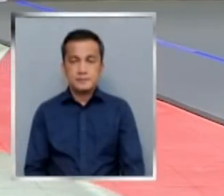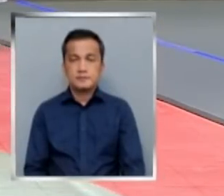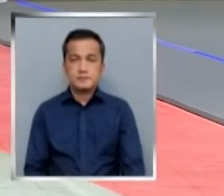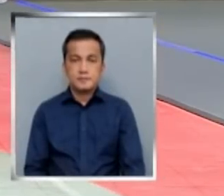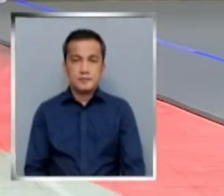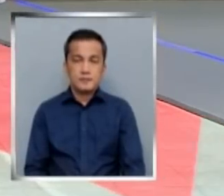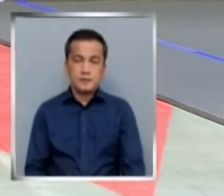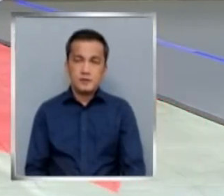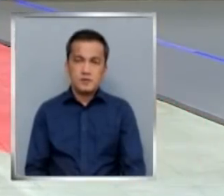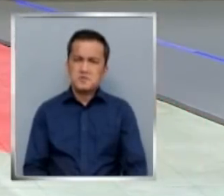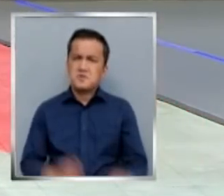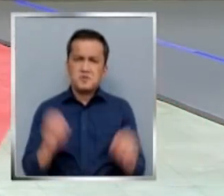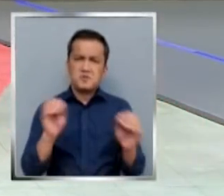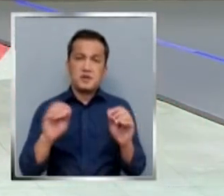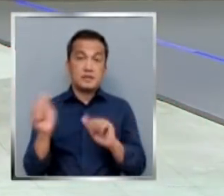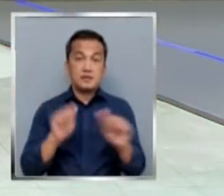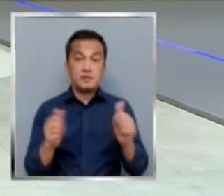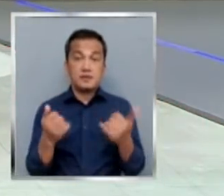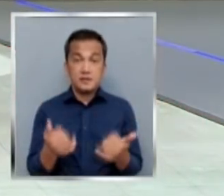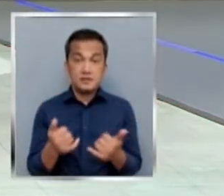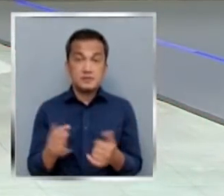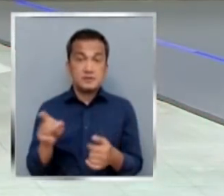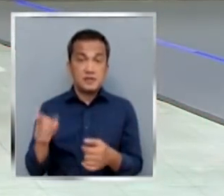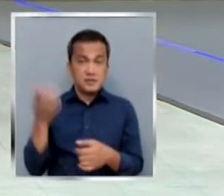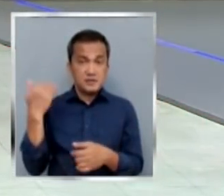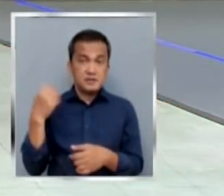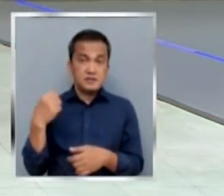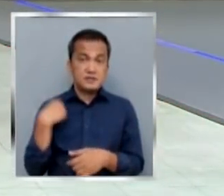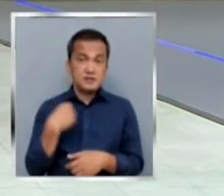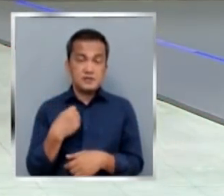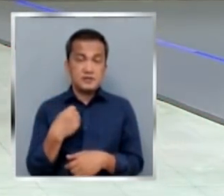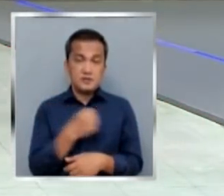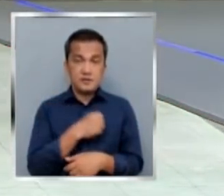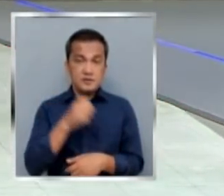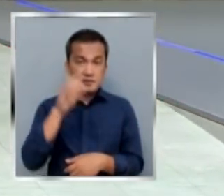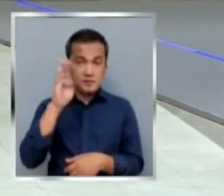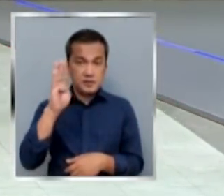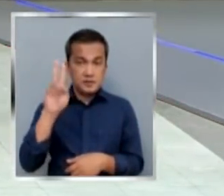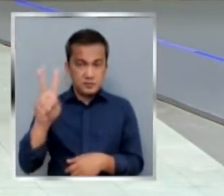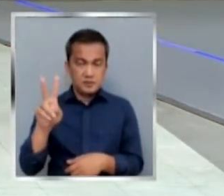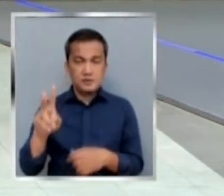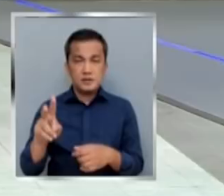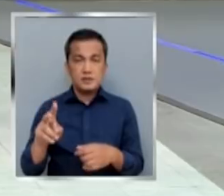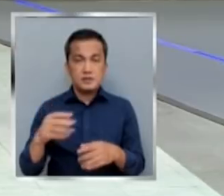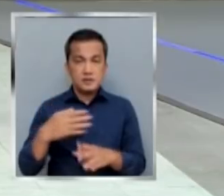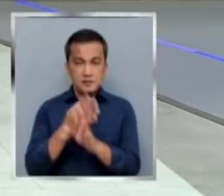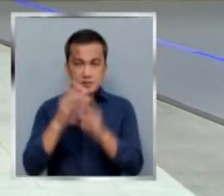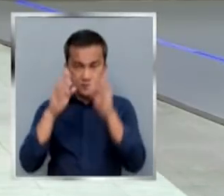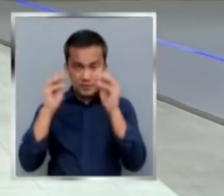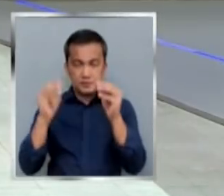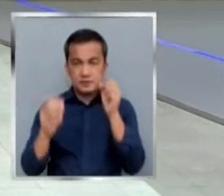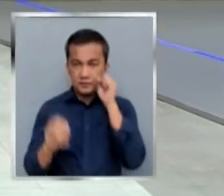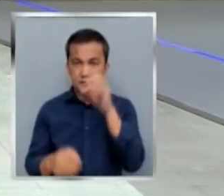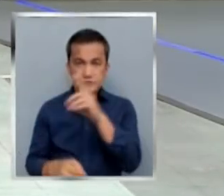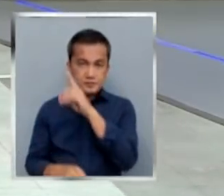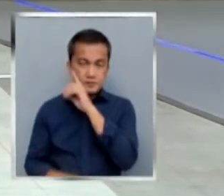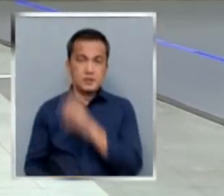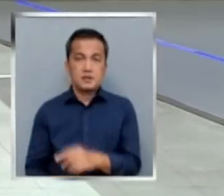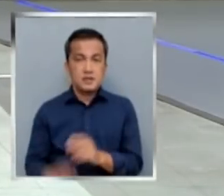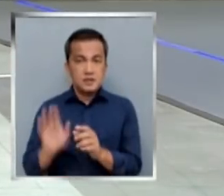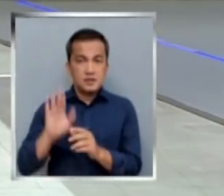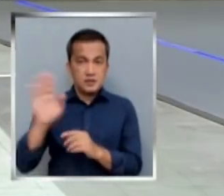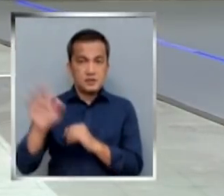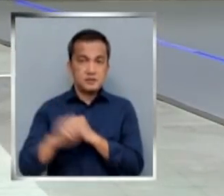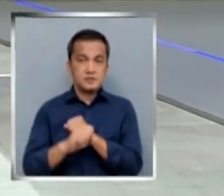Walang aktibidad ngayong araw sina dating Senador Bongbong Marcos at Davao City Mayor Sara Duterte. Sa kanilang kampanya sa